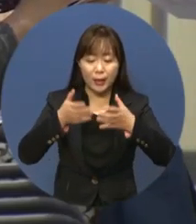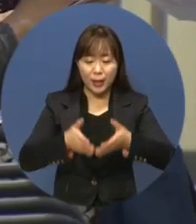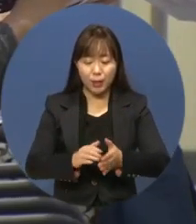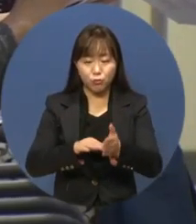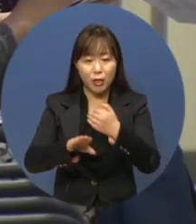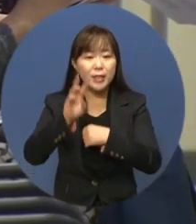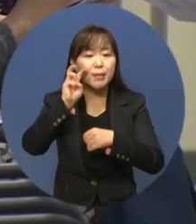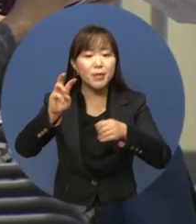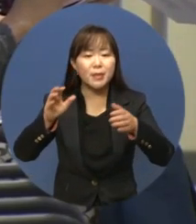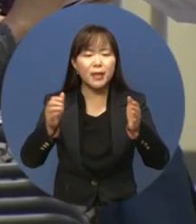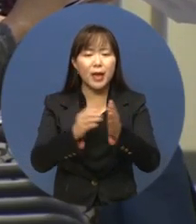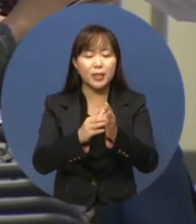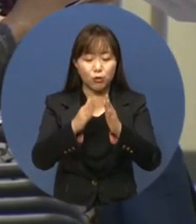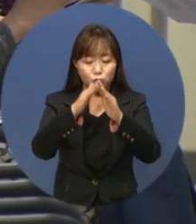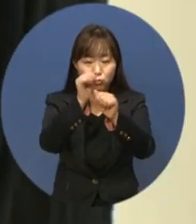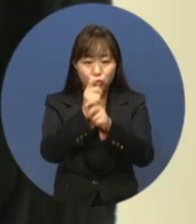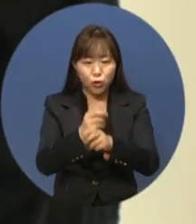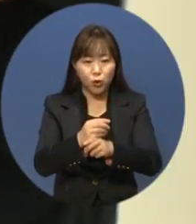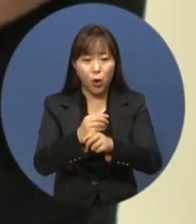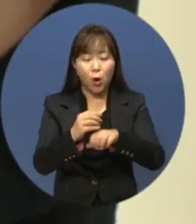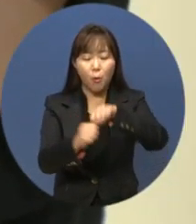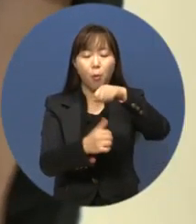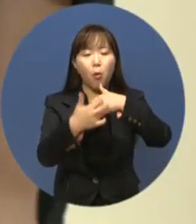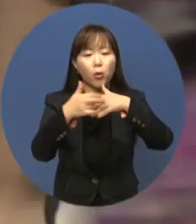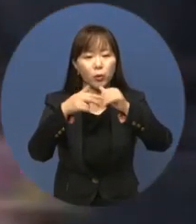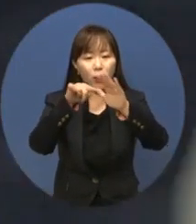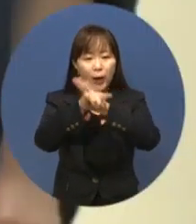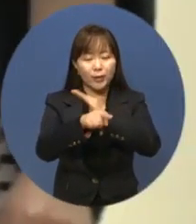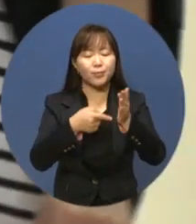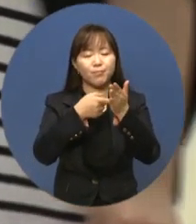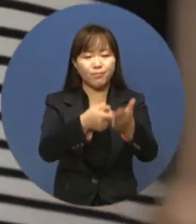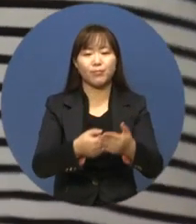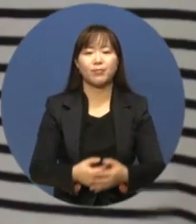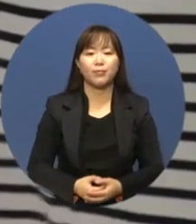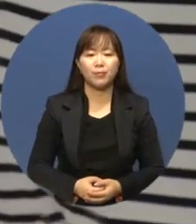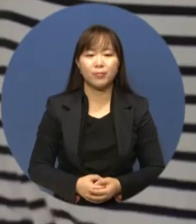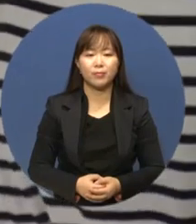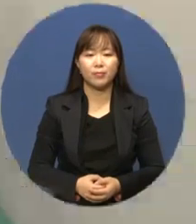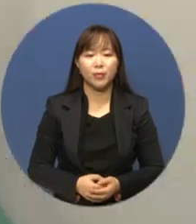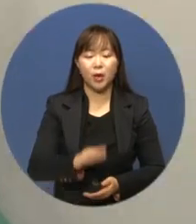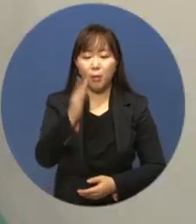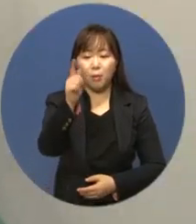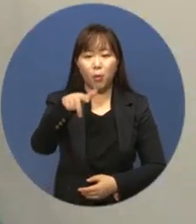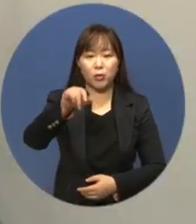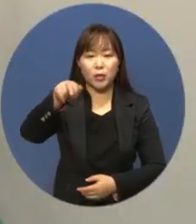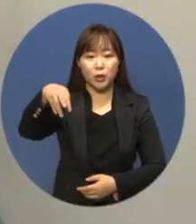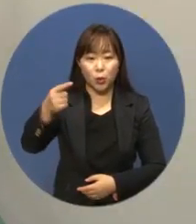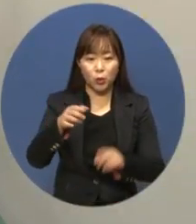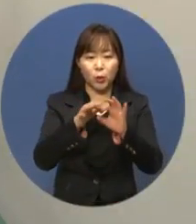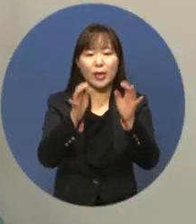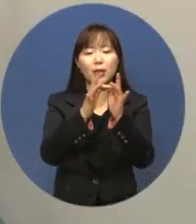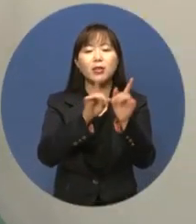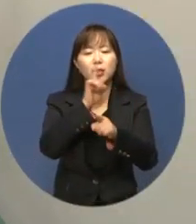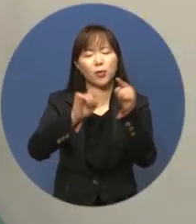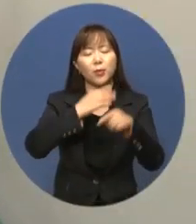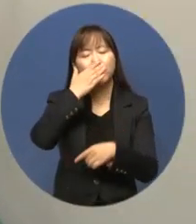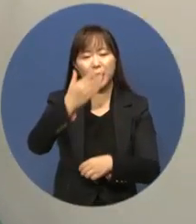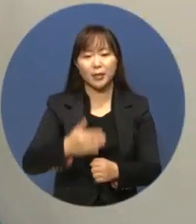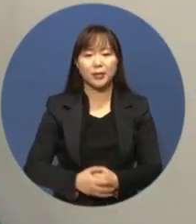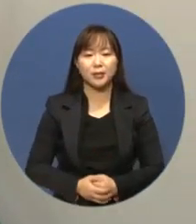산모의 주소지 관할 보건소로 신청하면 됩니다 복지로 를 통한 온라인 신청도 가능합니다